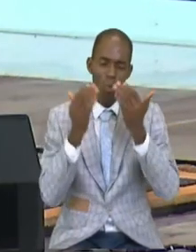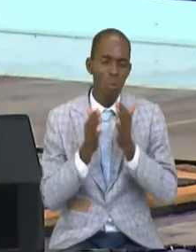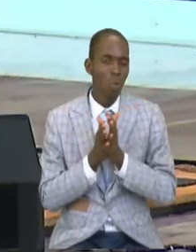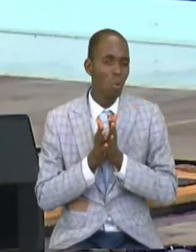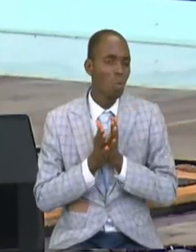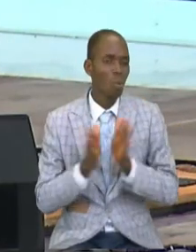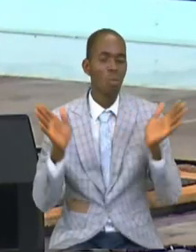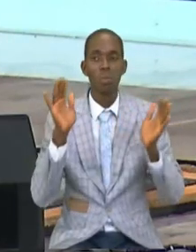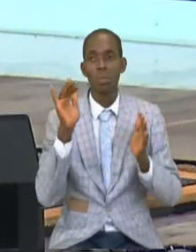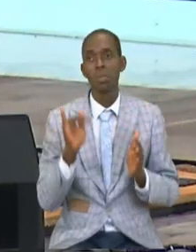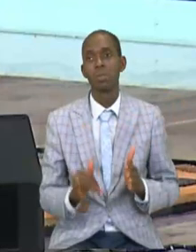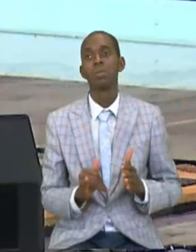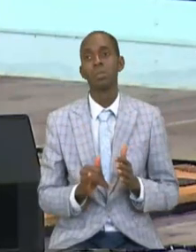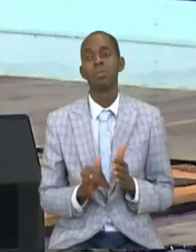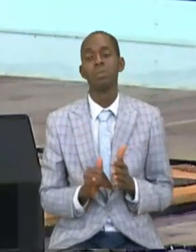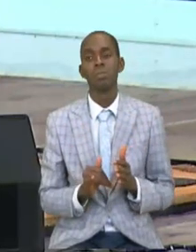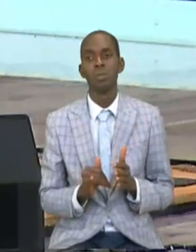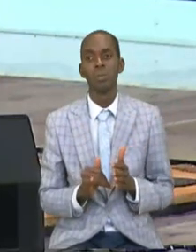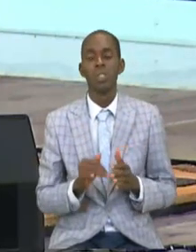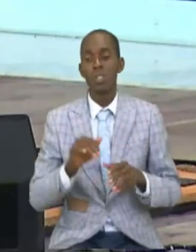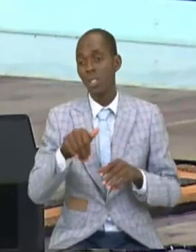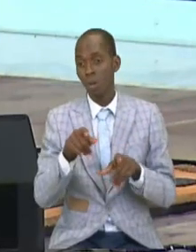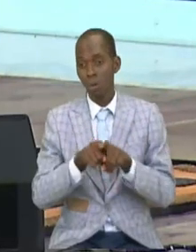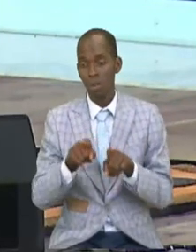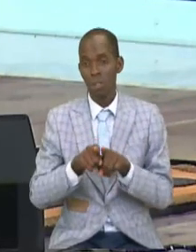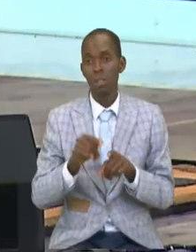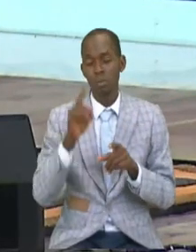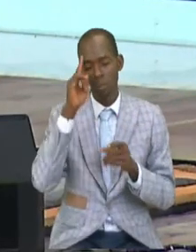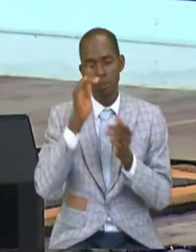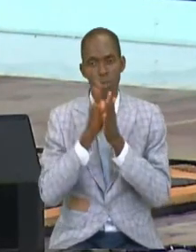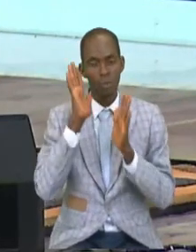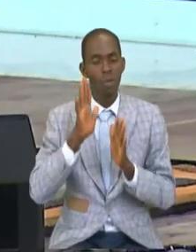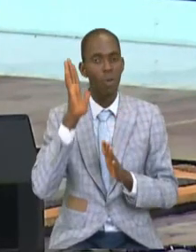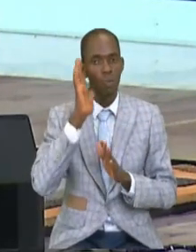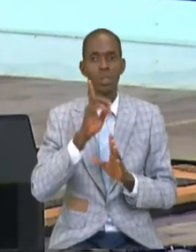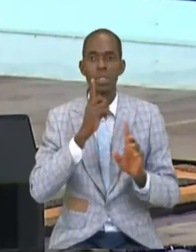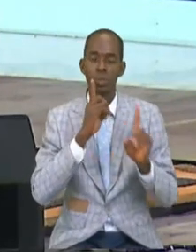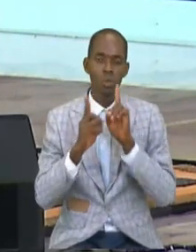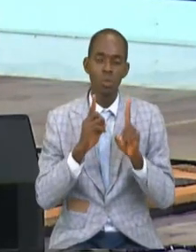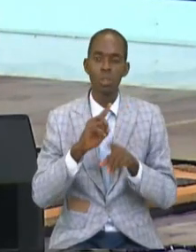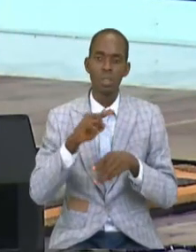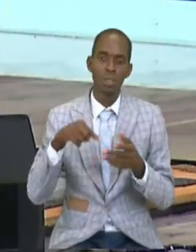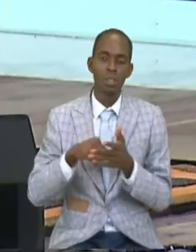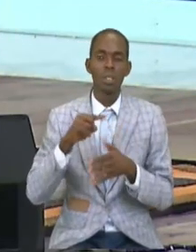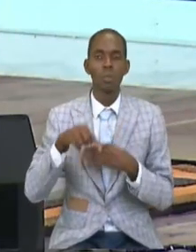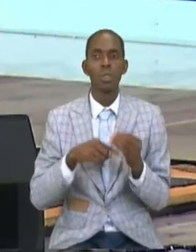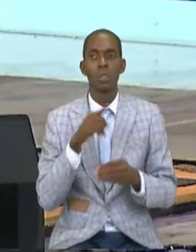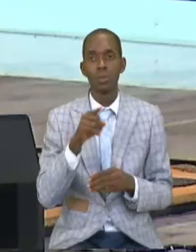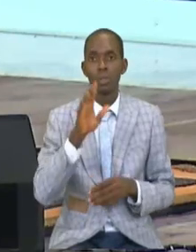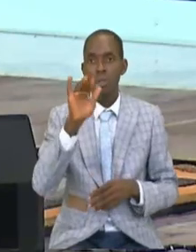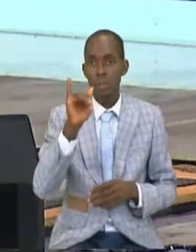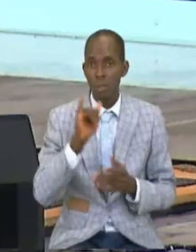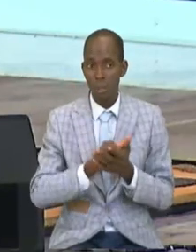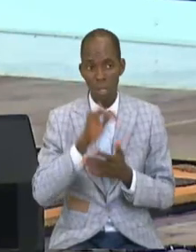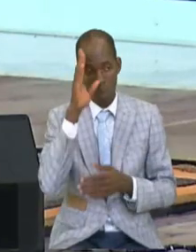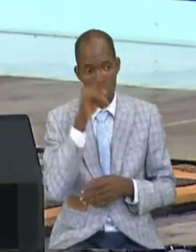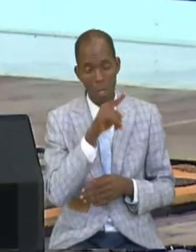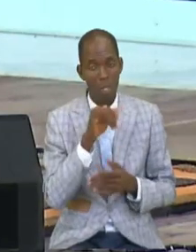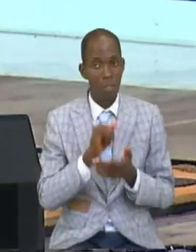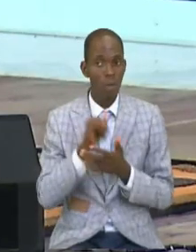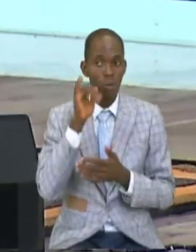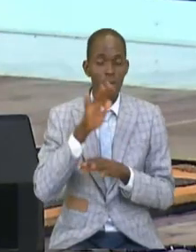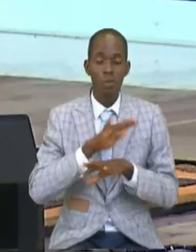spectacle disgraciés. Disgraciés même les croyants qui veut, qui voudrait te faire du mal, la femme